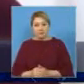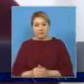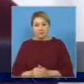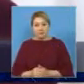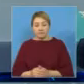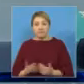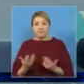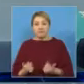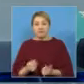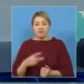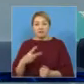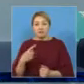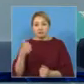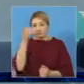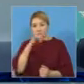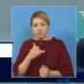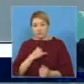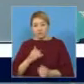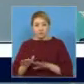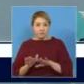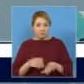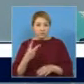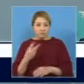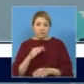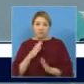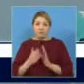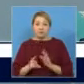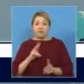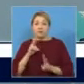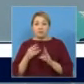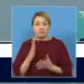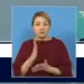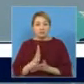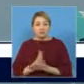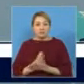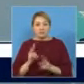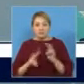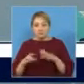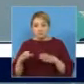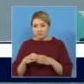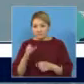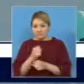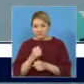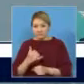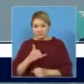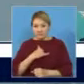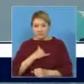период 2021 года уже у нас имеется два обращения, по которым эксперты мониторинга отработали у